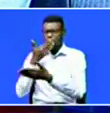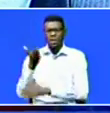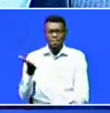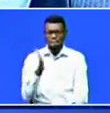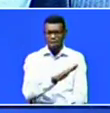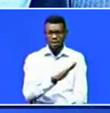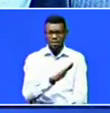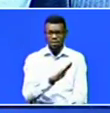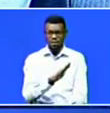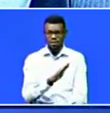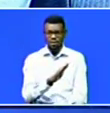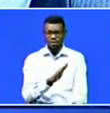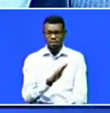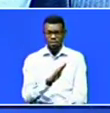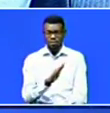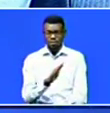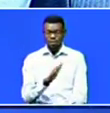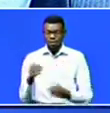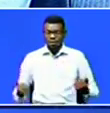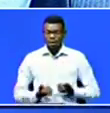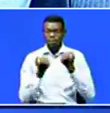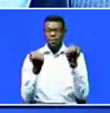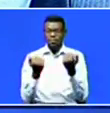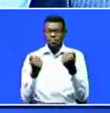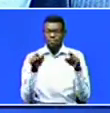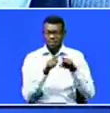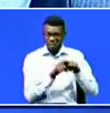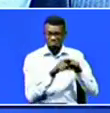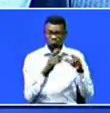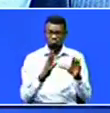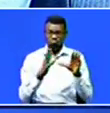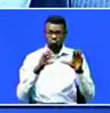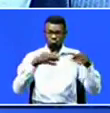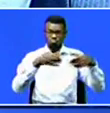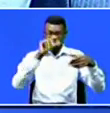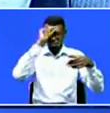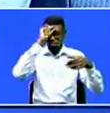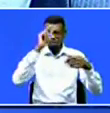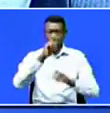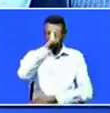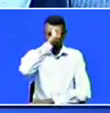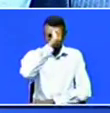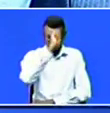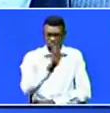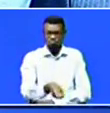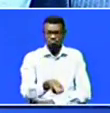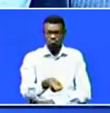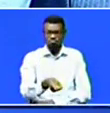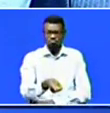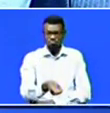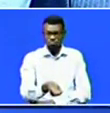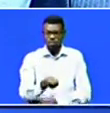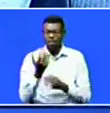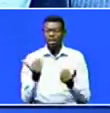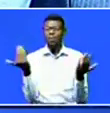moja. Haya yakijiri, idara ya uhamiaji imetii ile agizo la mahakama na kuridhia ujio wa wakili